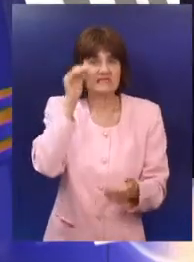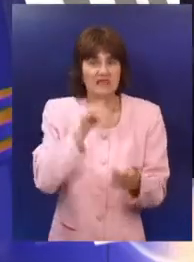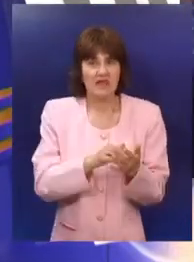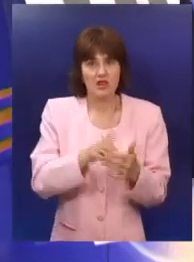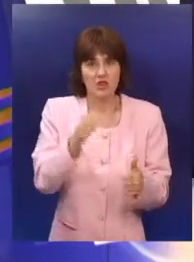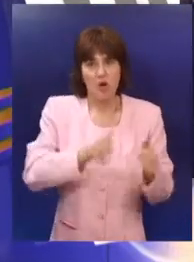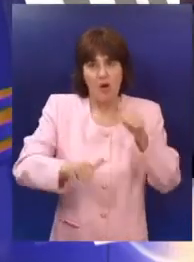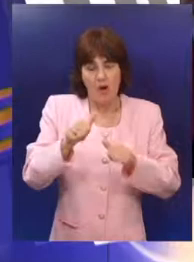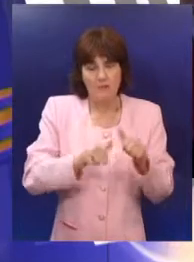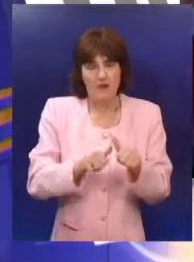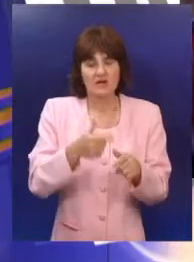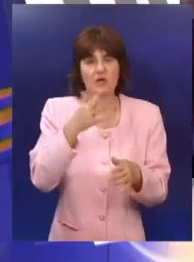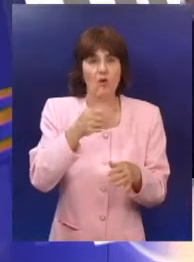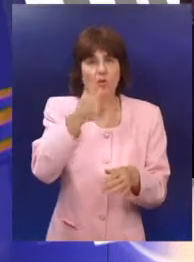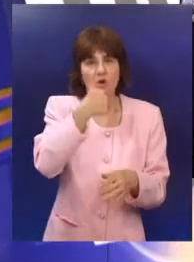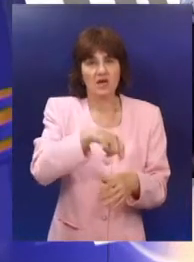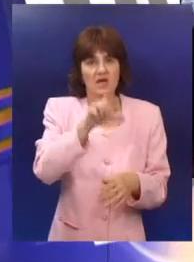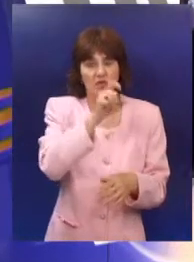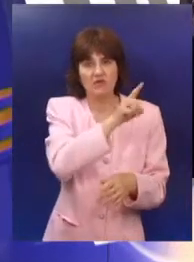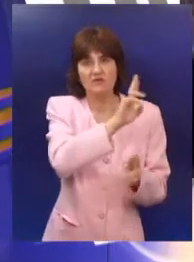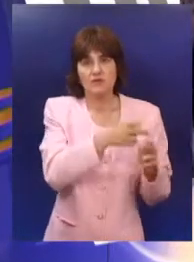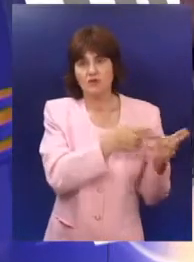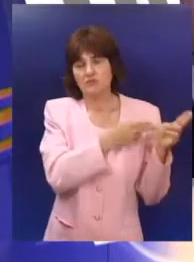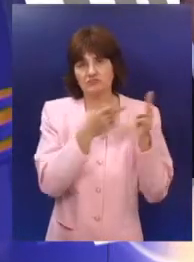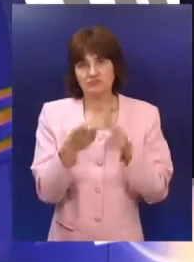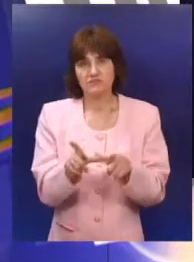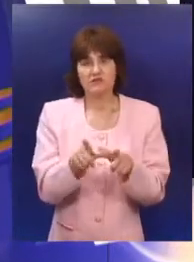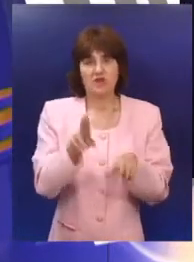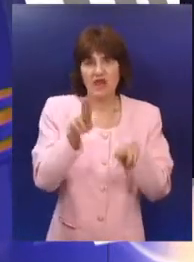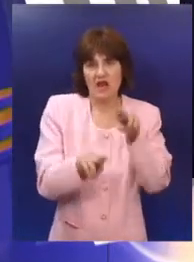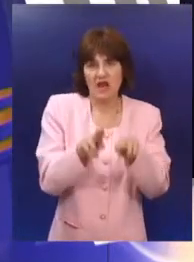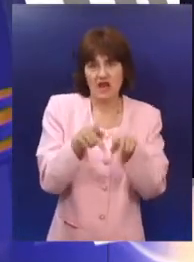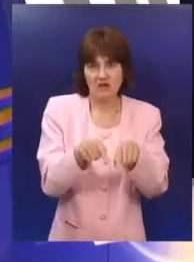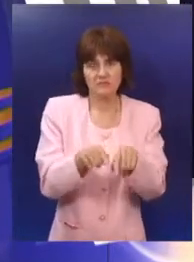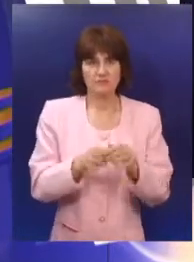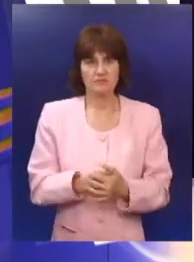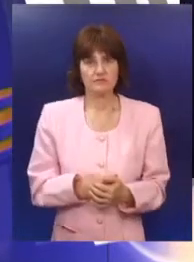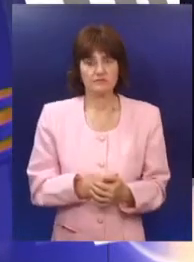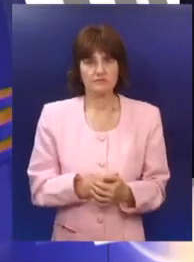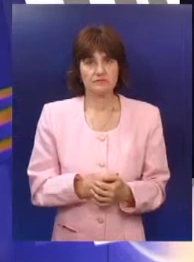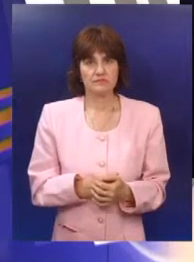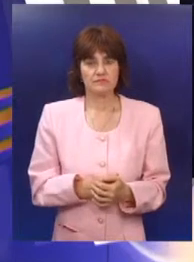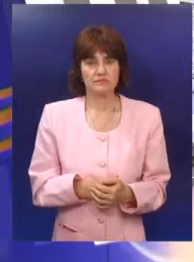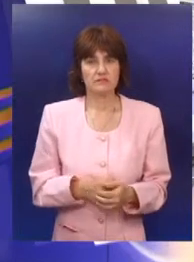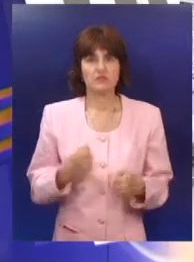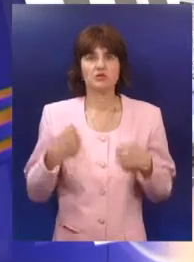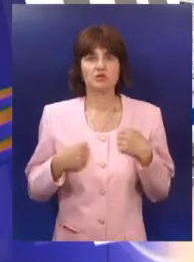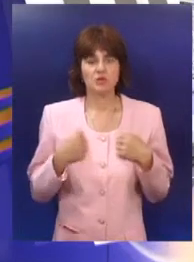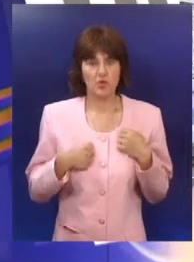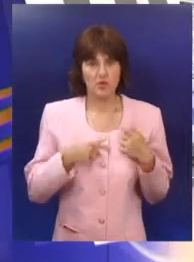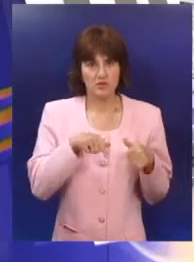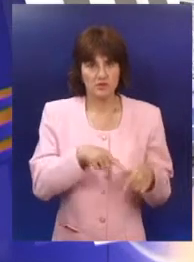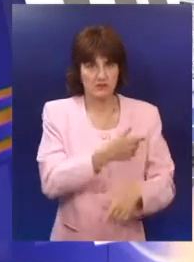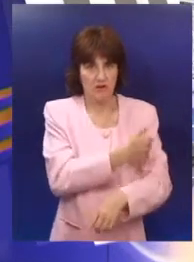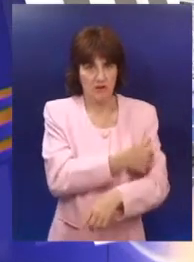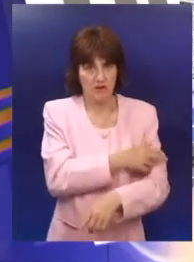operacija, a od tog broja 1200 pacijenata nakon operacije bude prebačeno na intenzivno lečenje. Opšta bolnica Subotica je